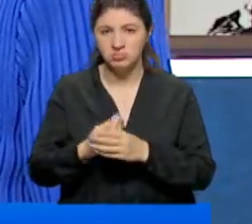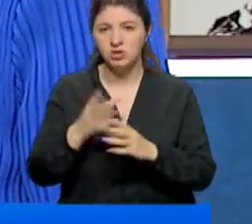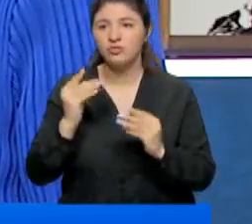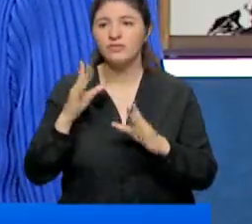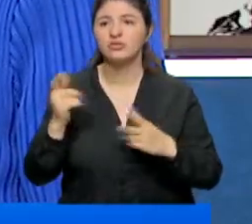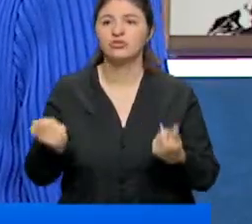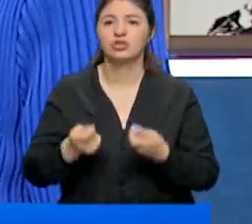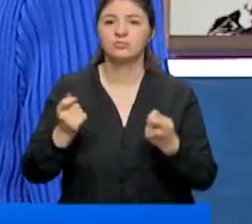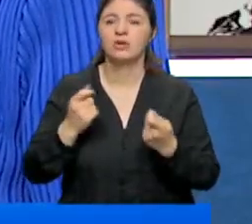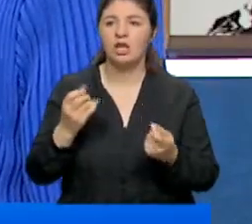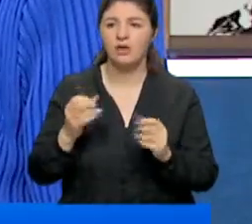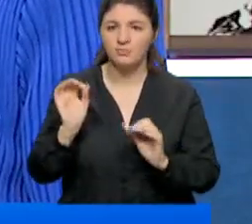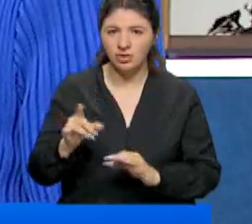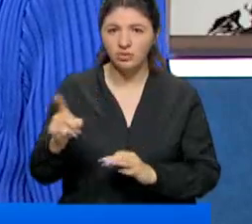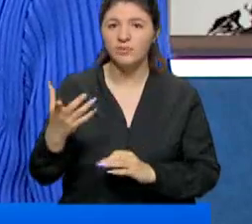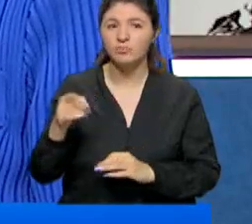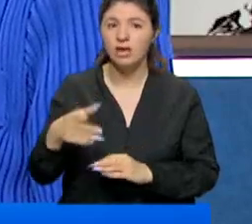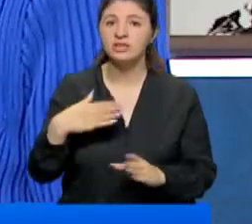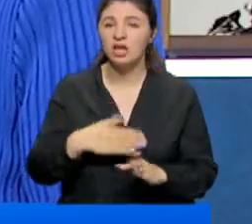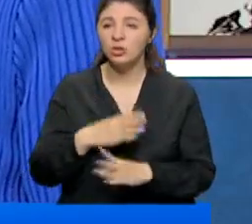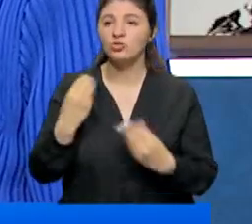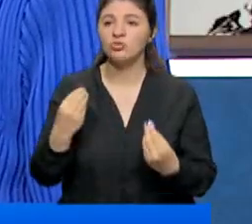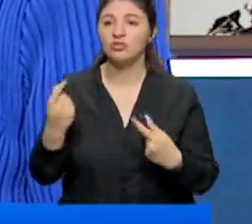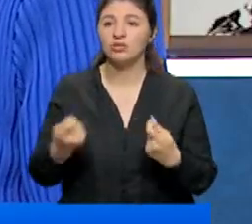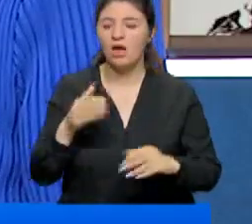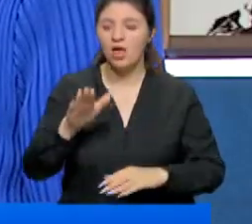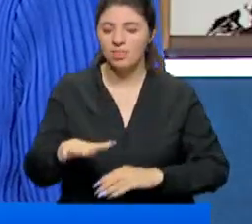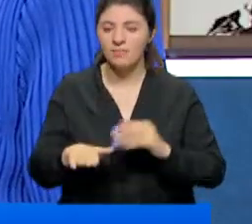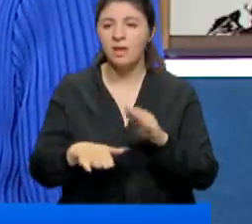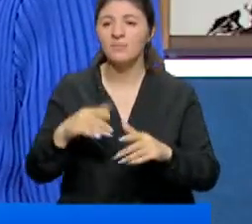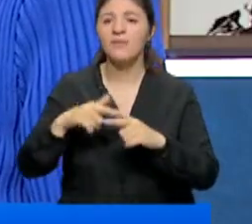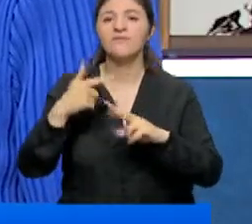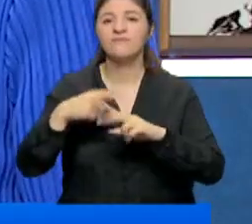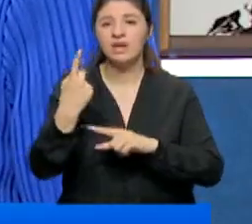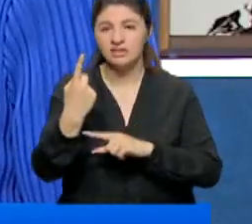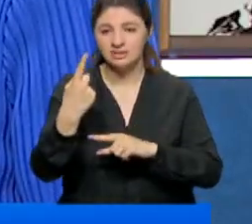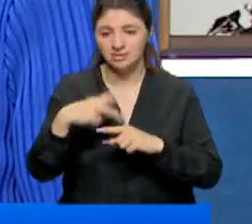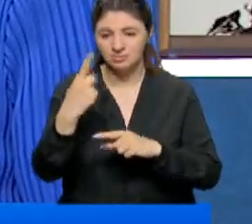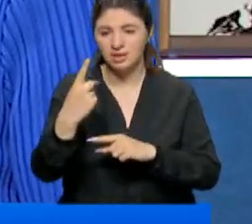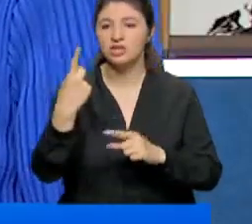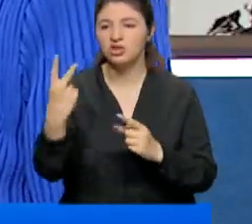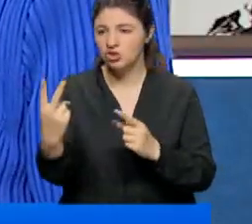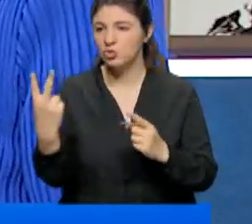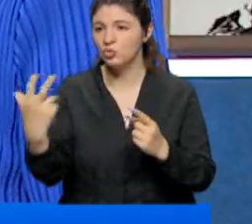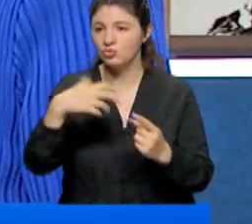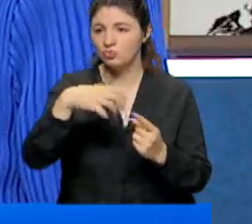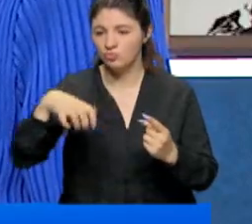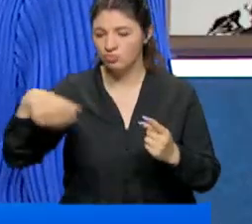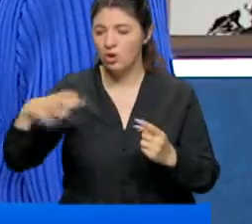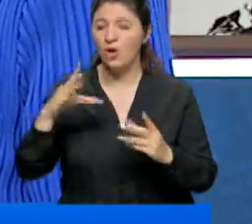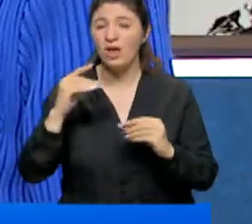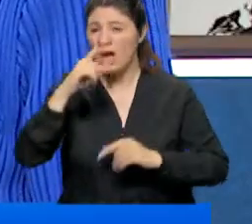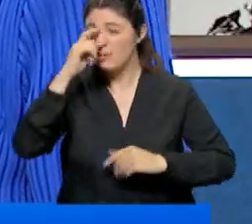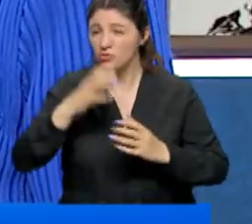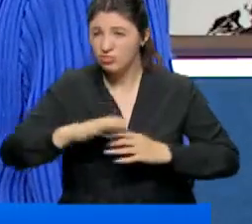birçok çalışmalar yürüyor ve bunlar hakikaten güzel çalışmalar adım adım faz1 faz2 fasulye o kadar zaman ve emek yoğun